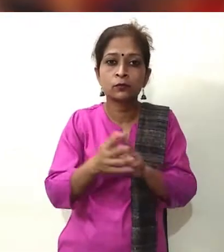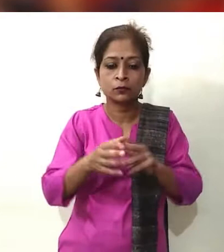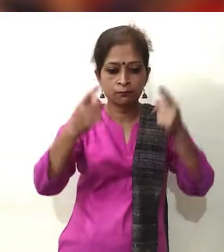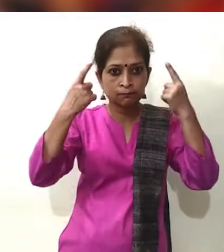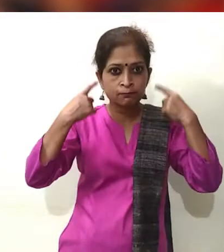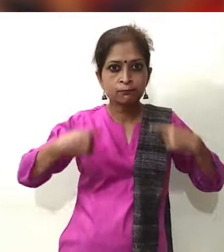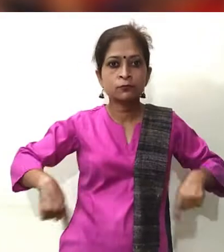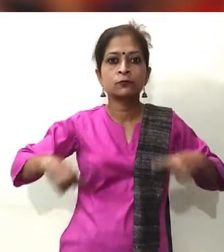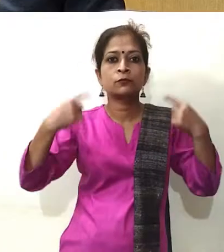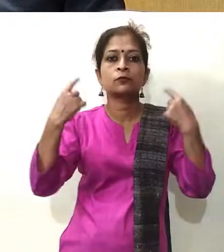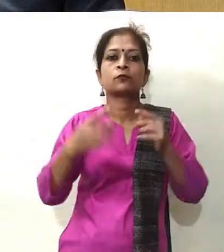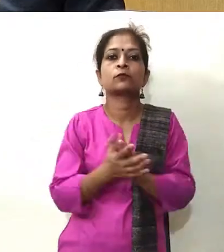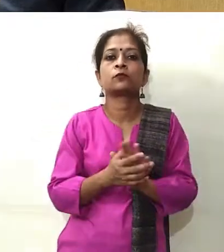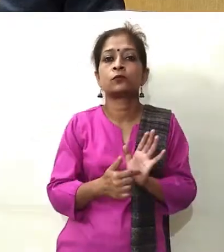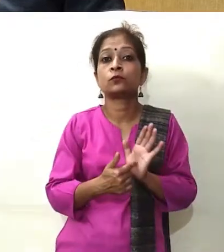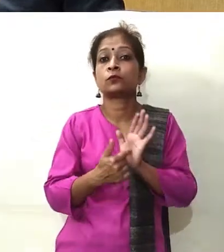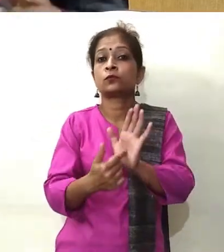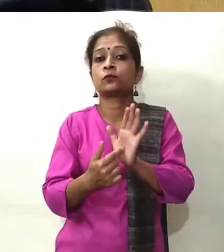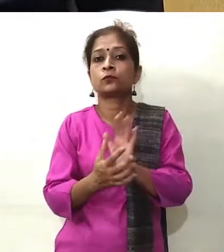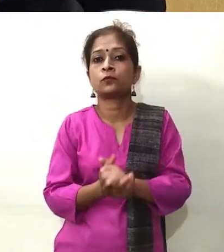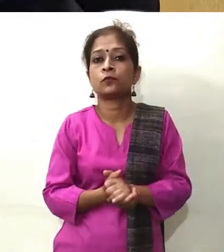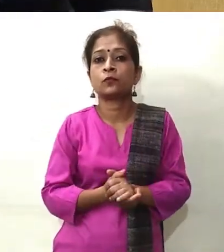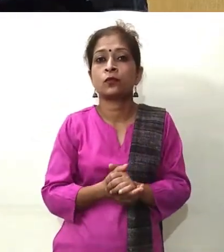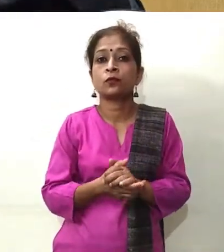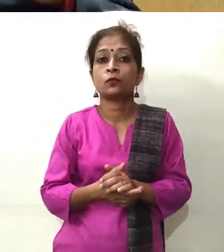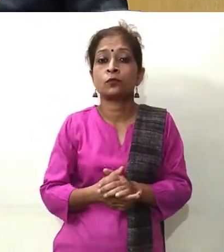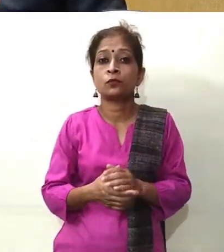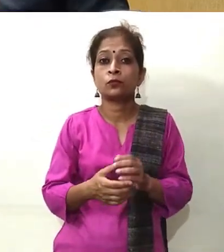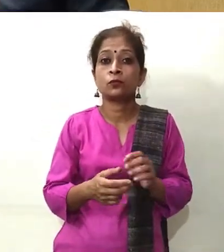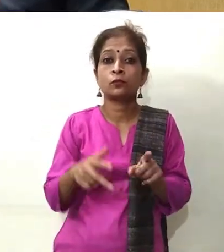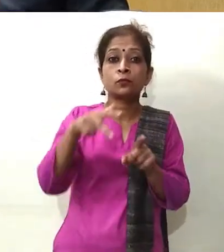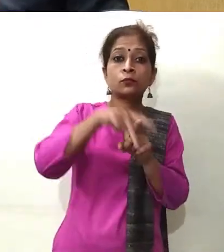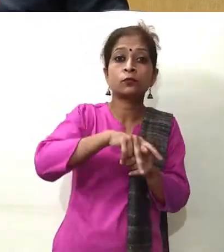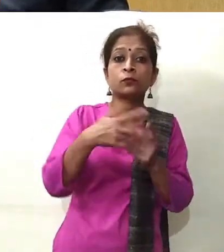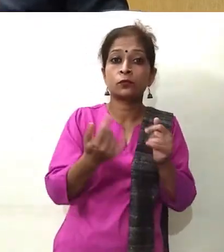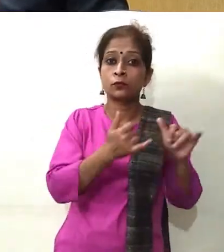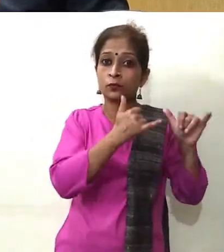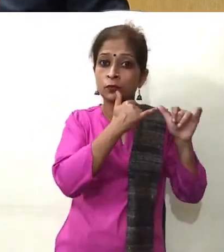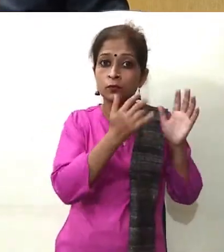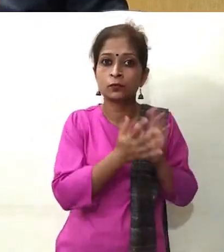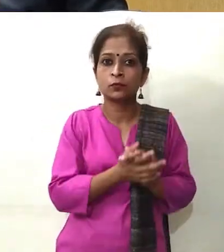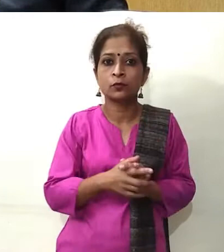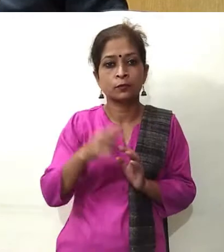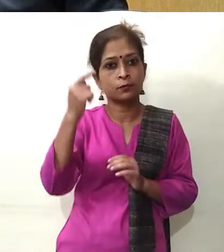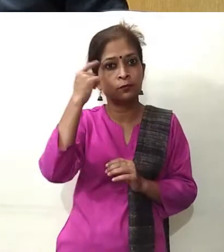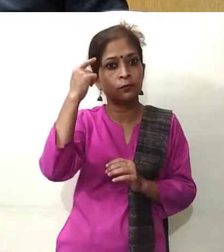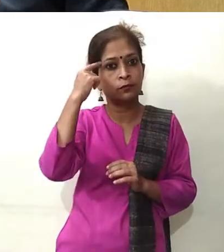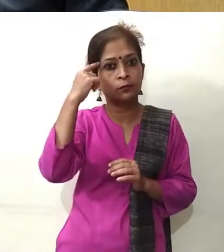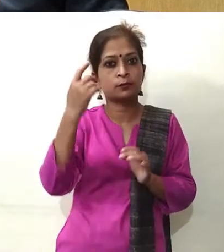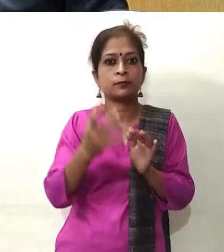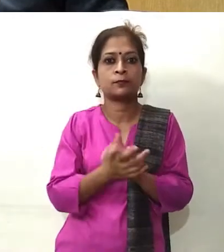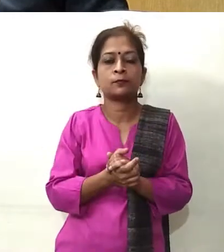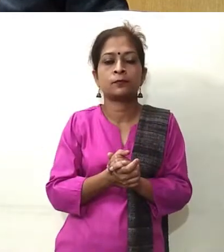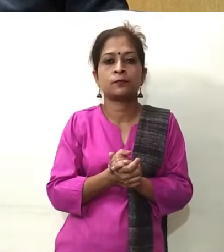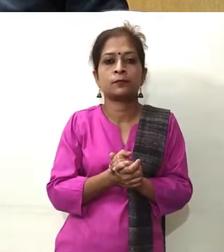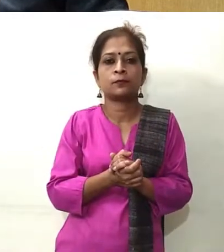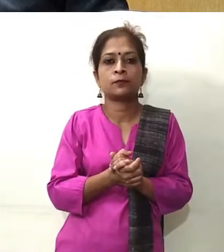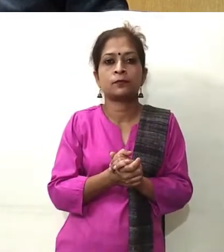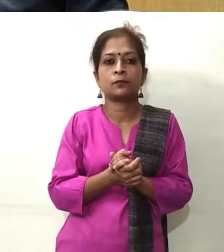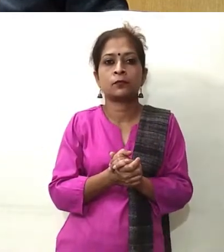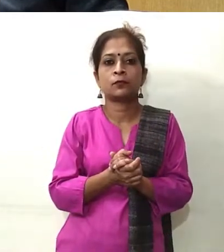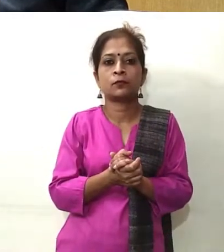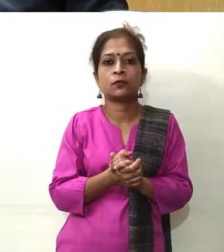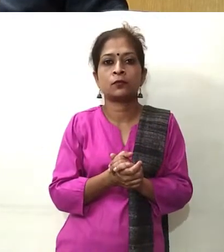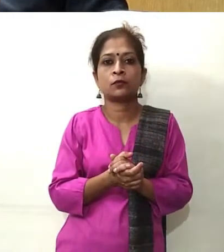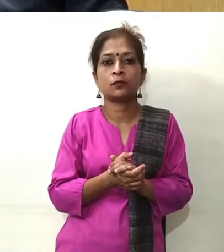शरीर को इंगित करने के लिए है। उसमें बैठे हुए कृष्ण मन को इंगित करने के लिए है। इसलिए मन,